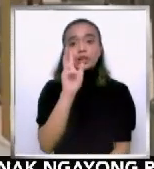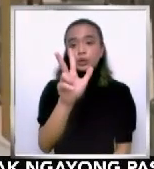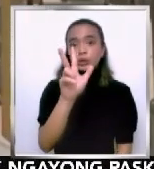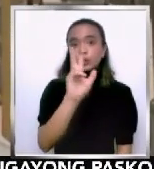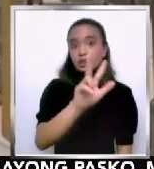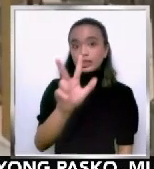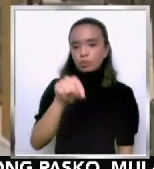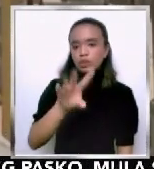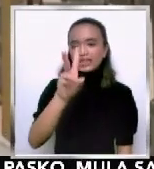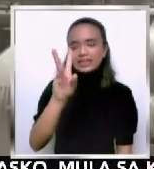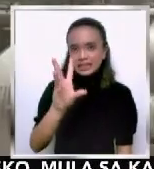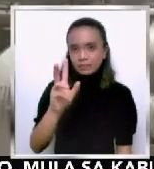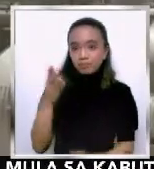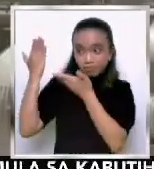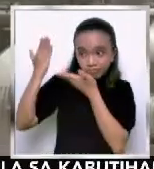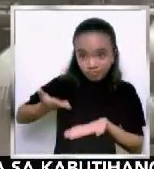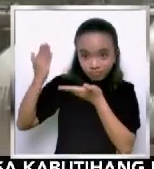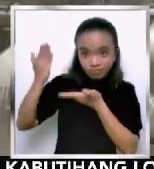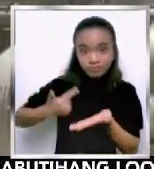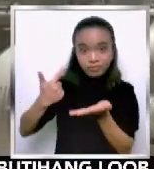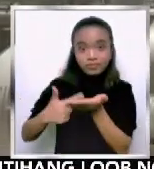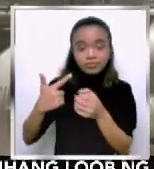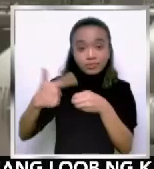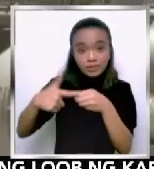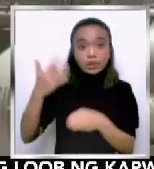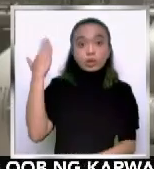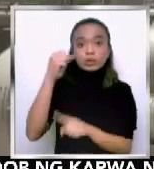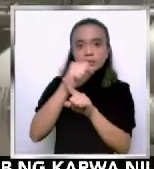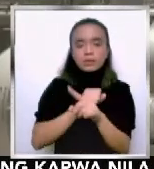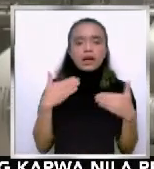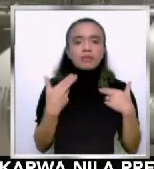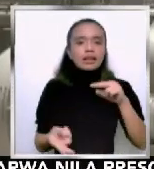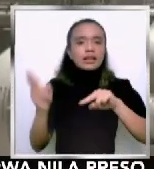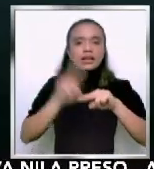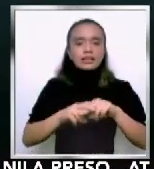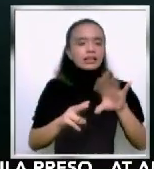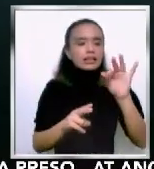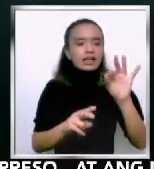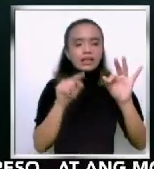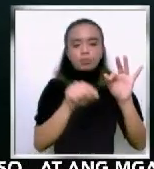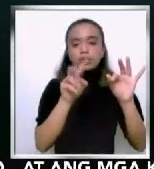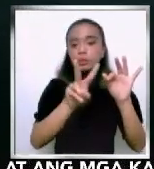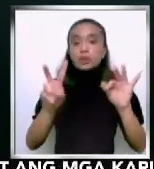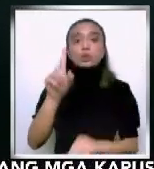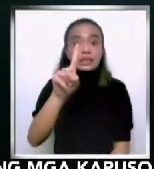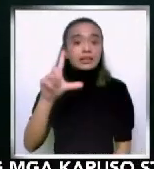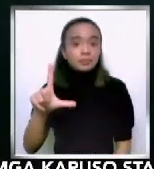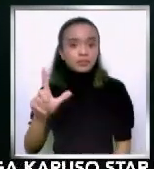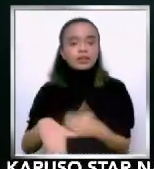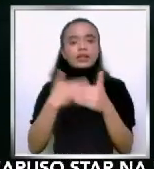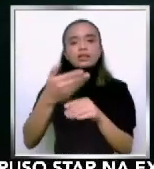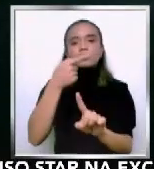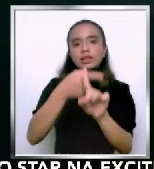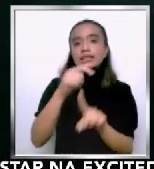ang presyo ng in-import na gasolina nitong Setyembre, may dagdag na 19.22 per liter na industry take, plus 10 pesos per